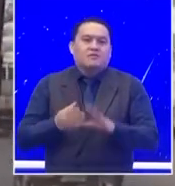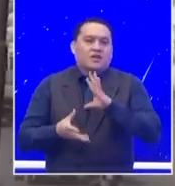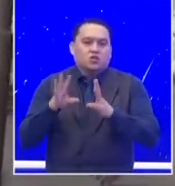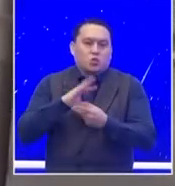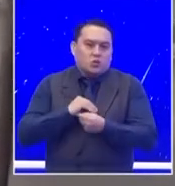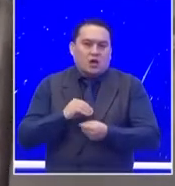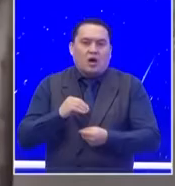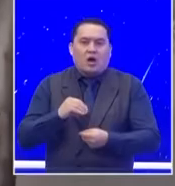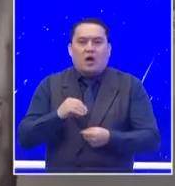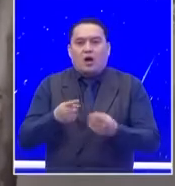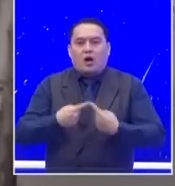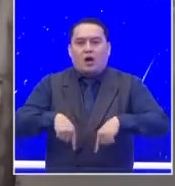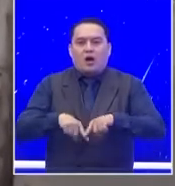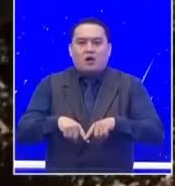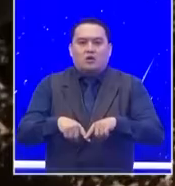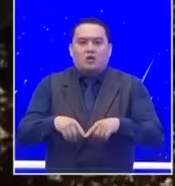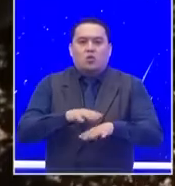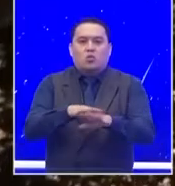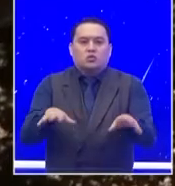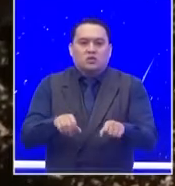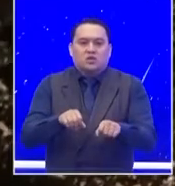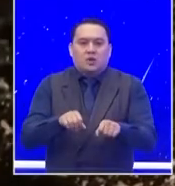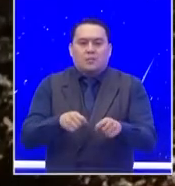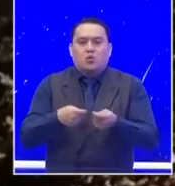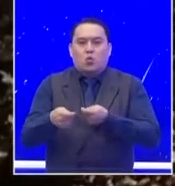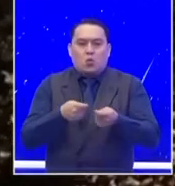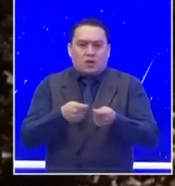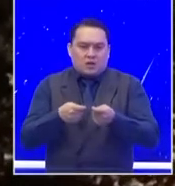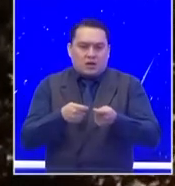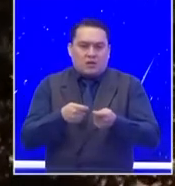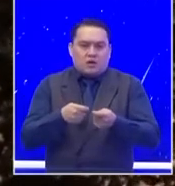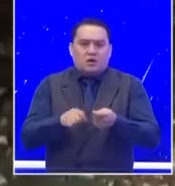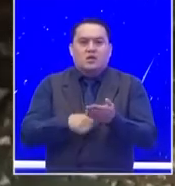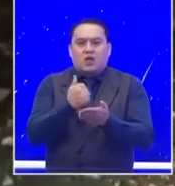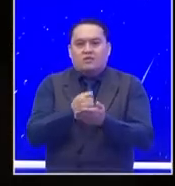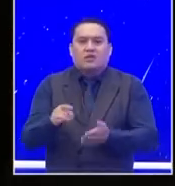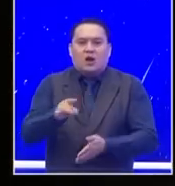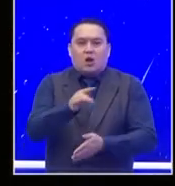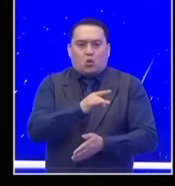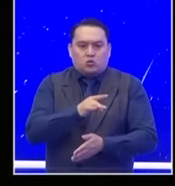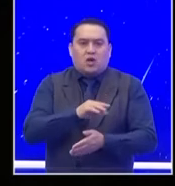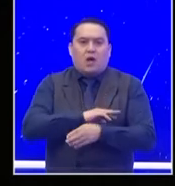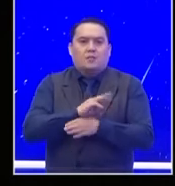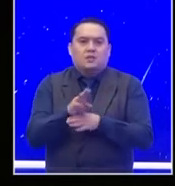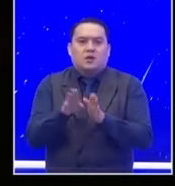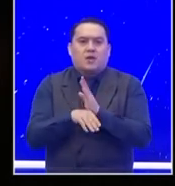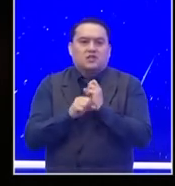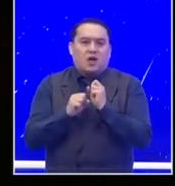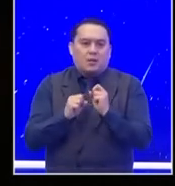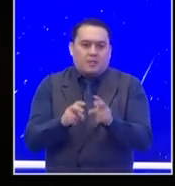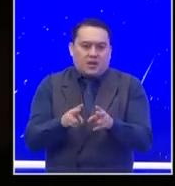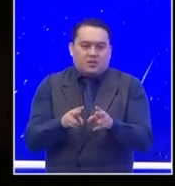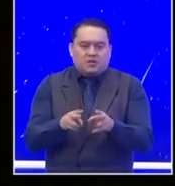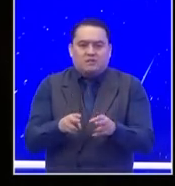результате чего сирийская армия отвоевала участки в провинции Идлиб, а также ключевые районы, которые обеспечили